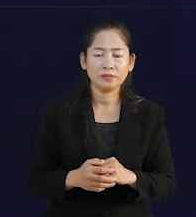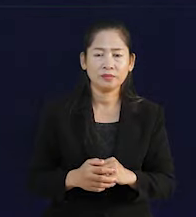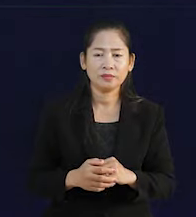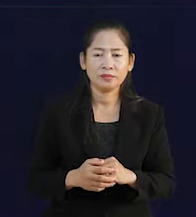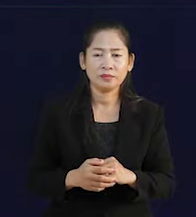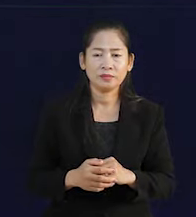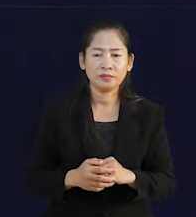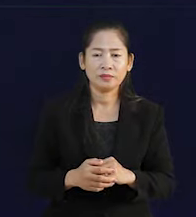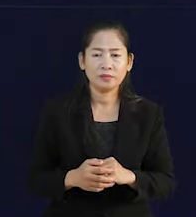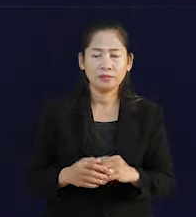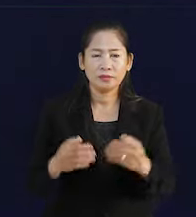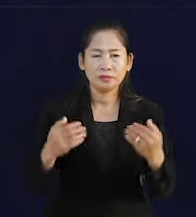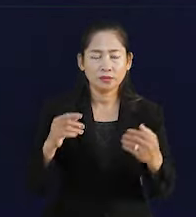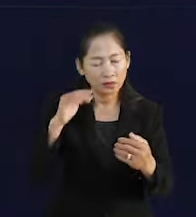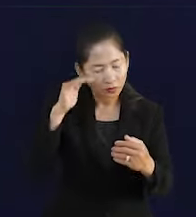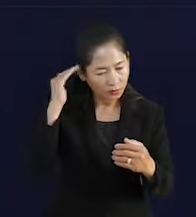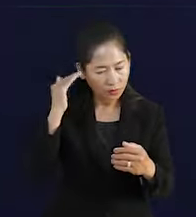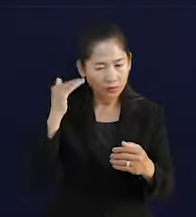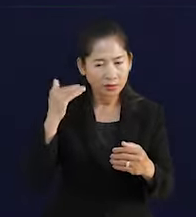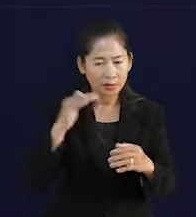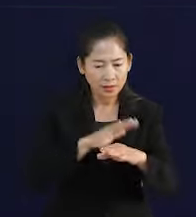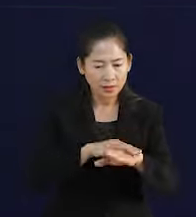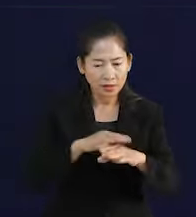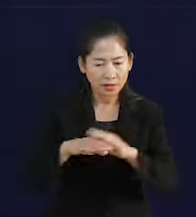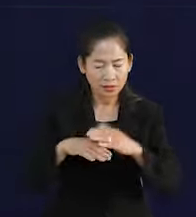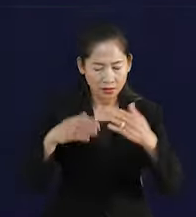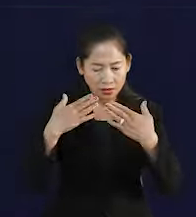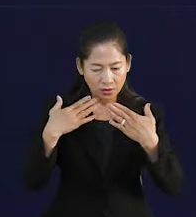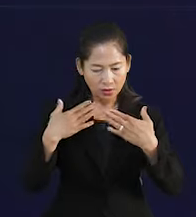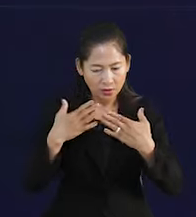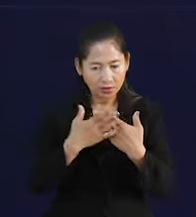ឬមួយថាគាត់មានដៃជើងសមនឹងដងខ្លួនដៃជើង